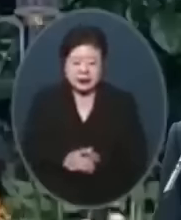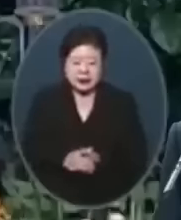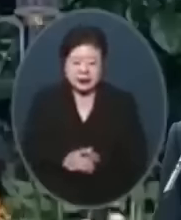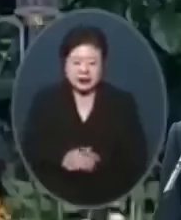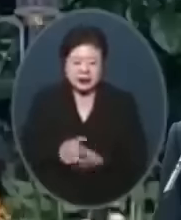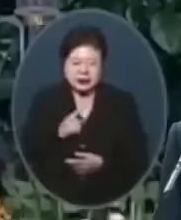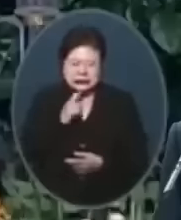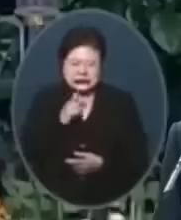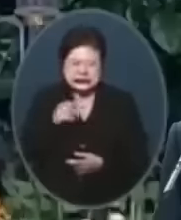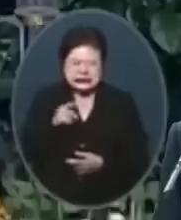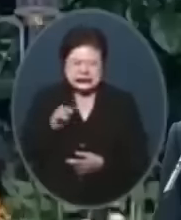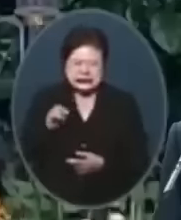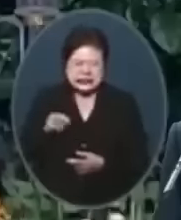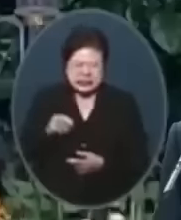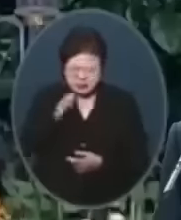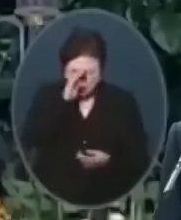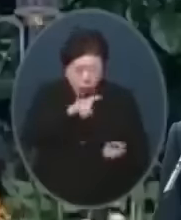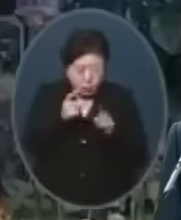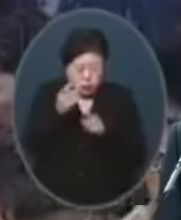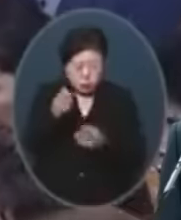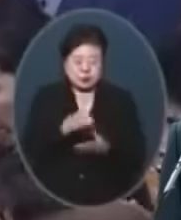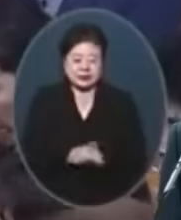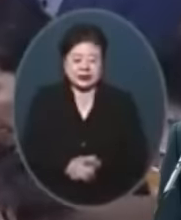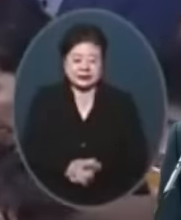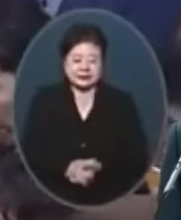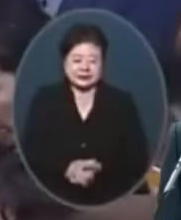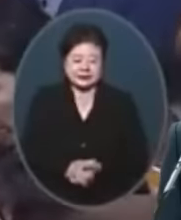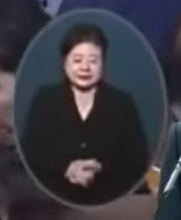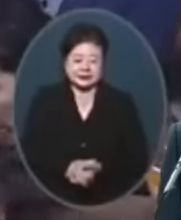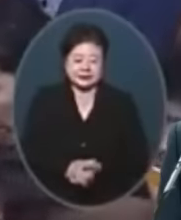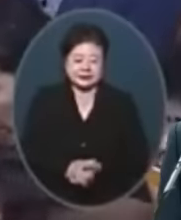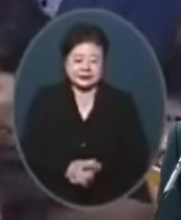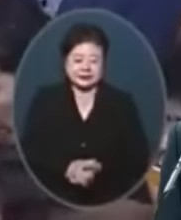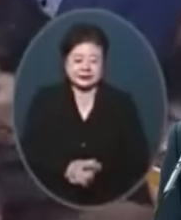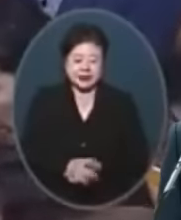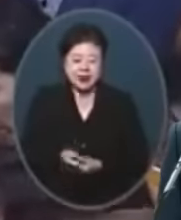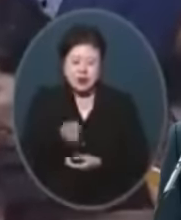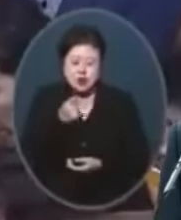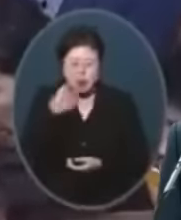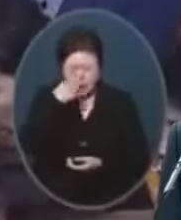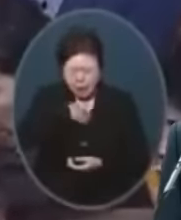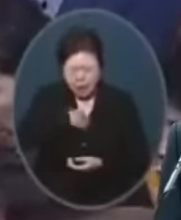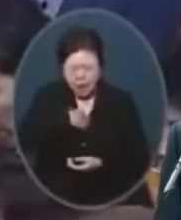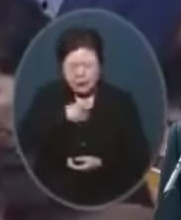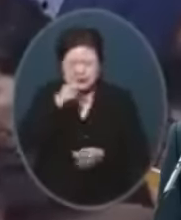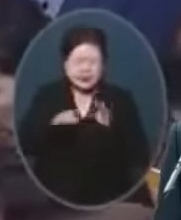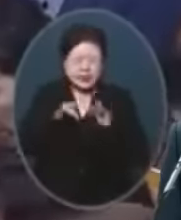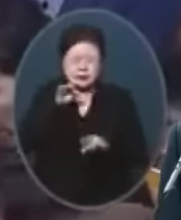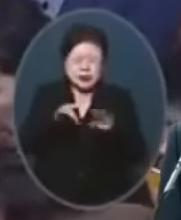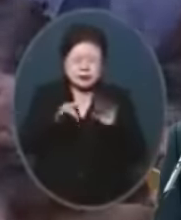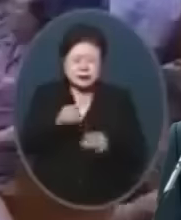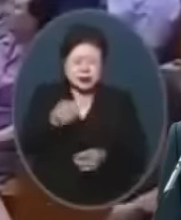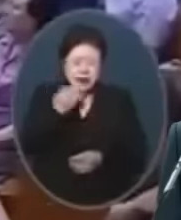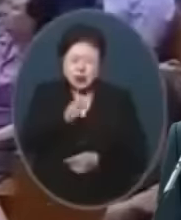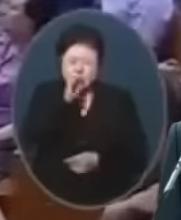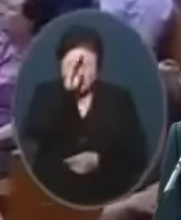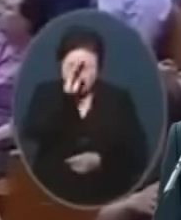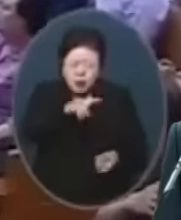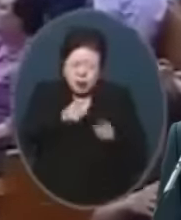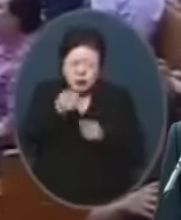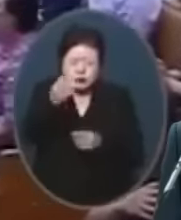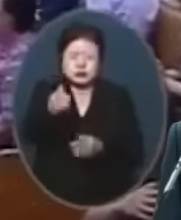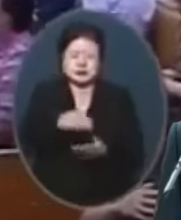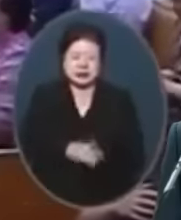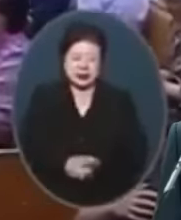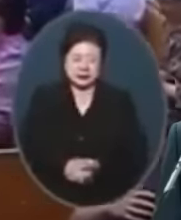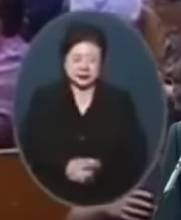치질로 고생을 많이 한 사람이 고침을 받았었습니다. 물을 아무리 마셔도 자꾸 마시는 당뇨병에 고생을